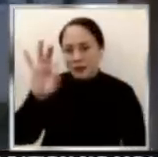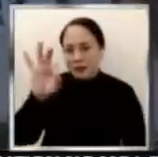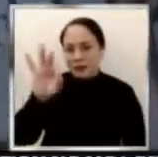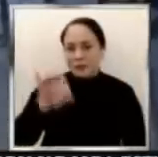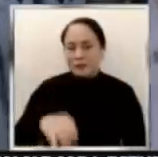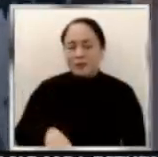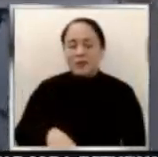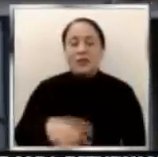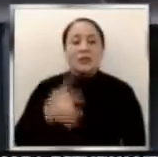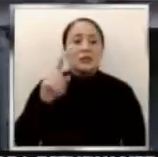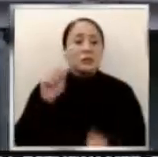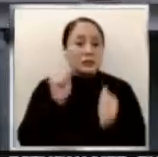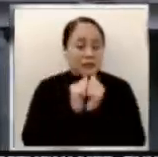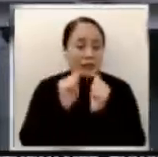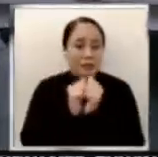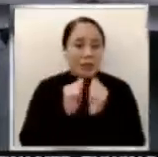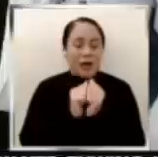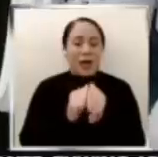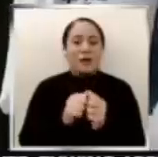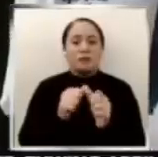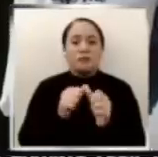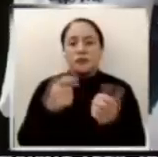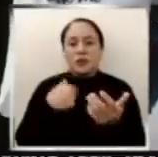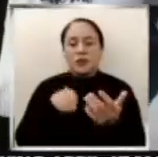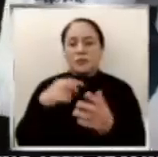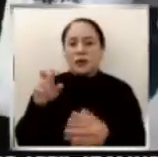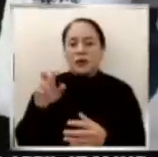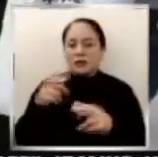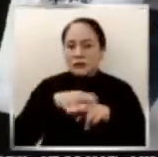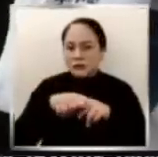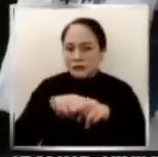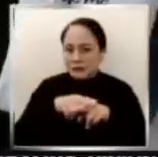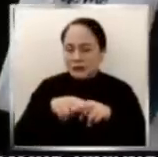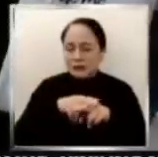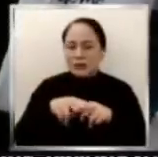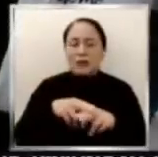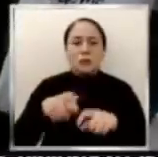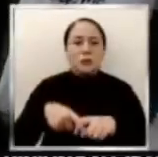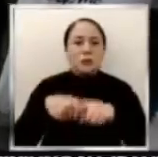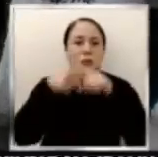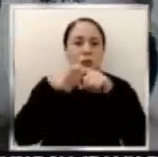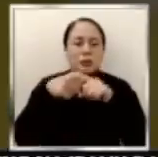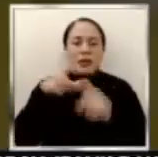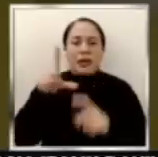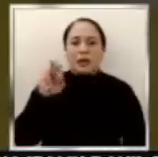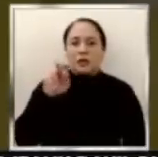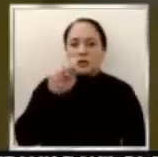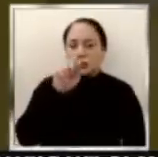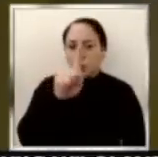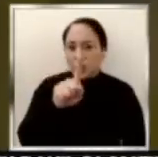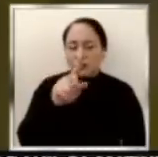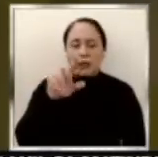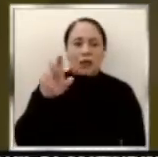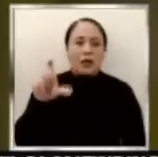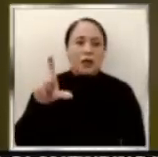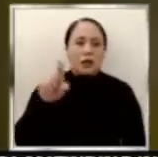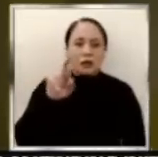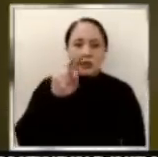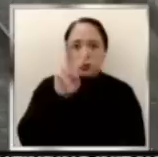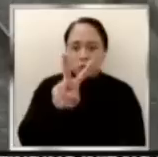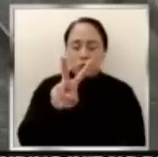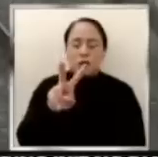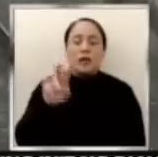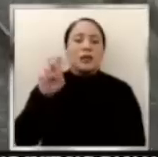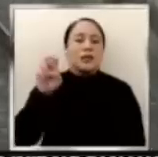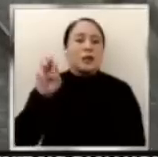Isasabay na rin dito ang maintenance ng mga tren. Suspendido rin ang operasyon ng LRT1 at LRT2 at MRT sa Holy Week at